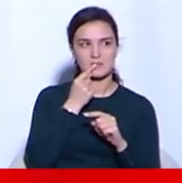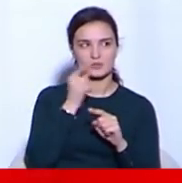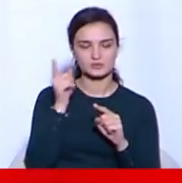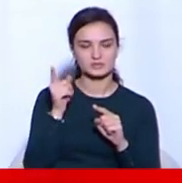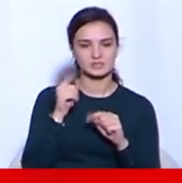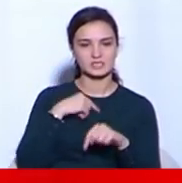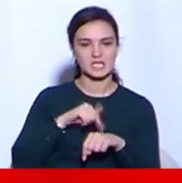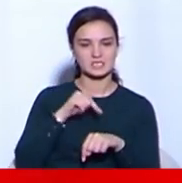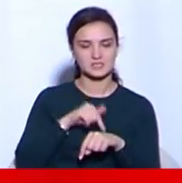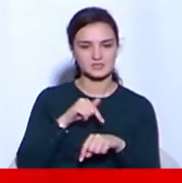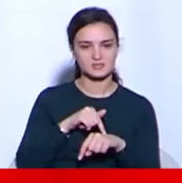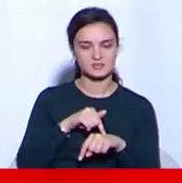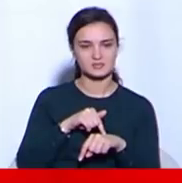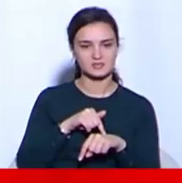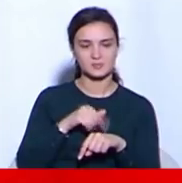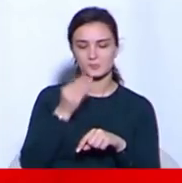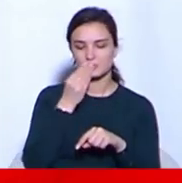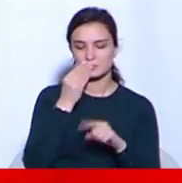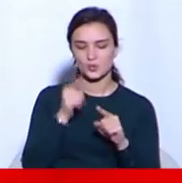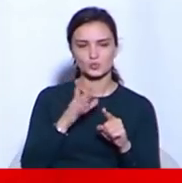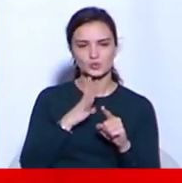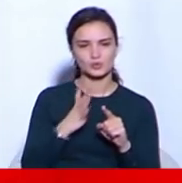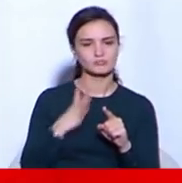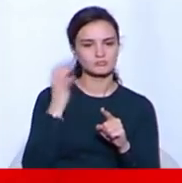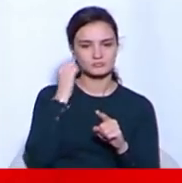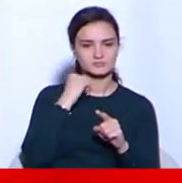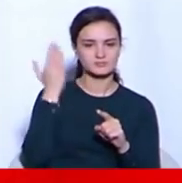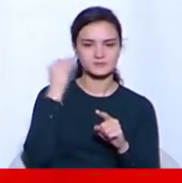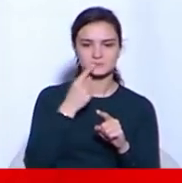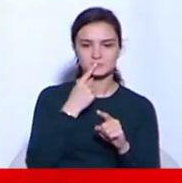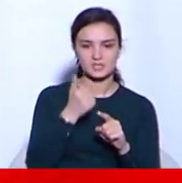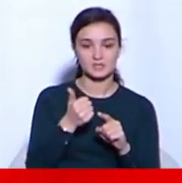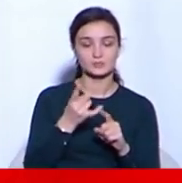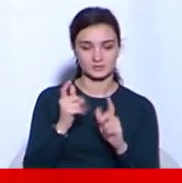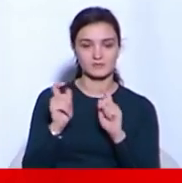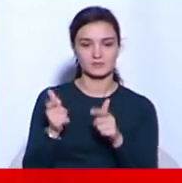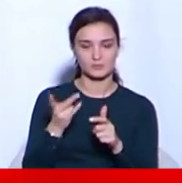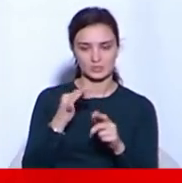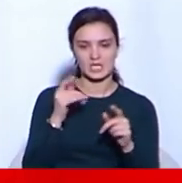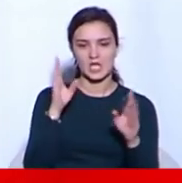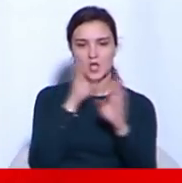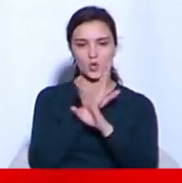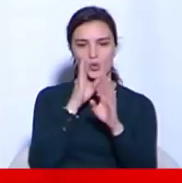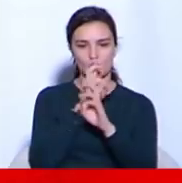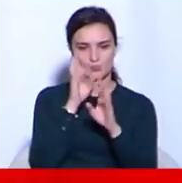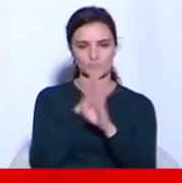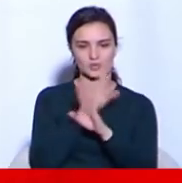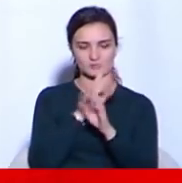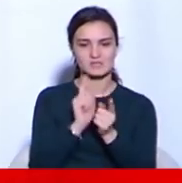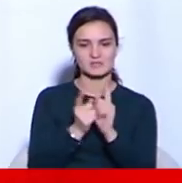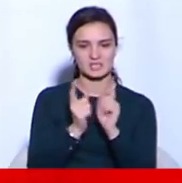იმ განცდის, რომელიც ამა თუ იმ პროდუქტს ახლდა. უნდა დავეთანხმოთ, რომ ეკოლოგიური მდგომარეობის ცვლილების